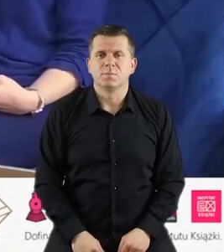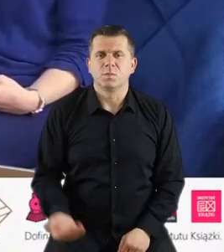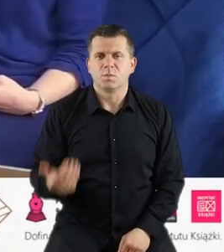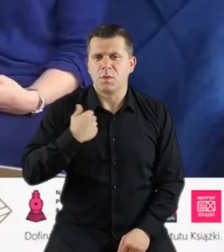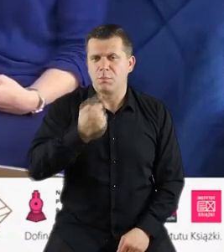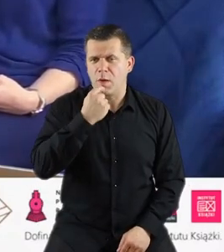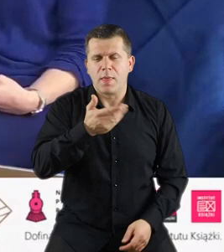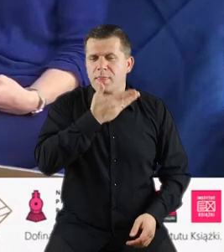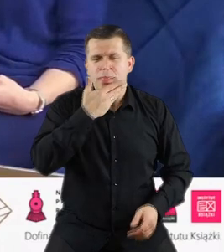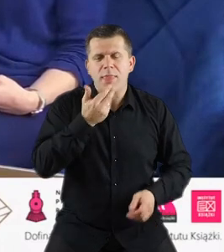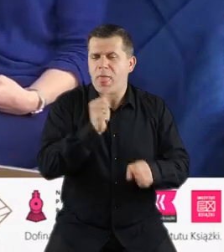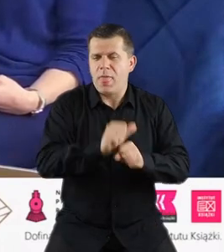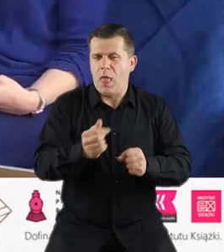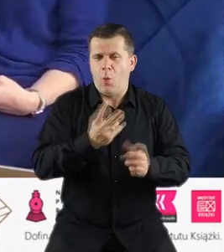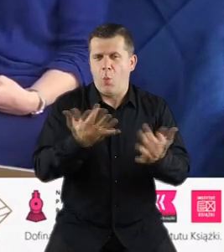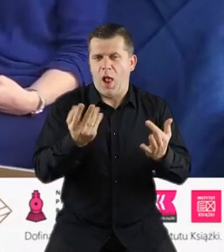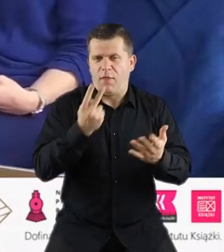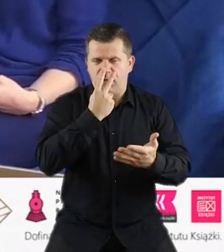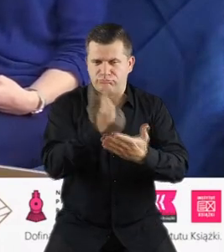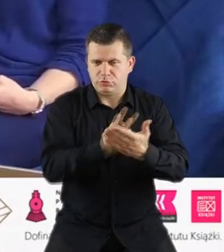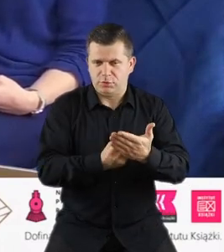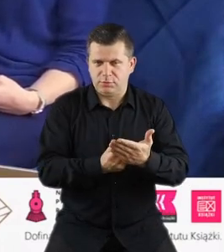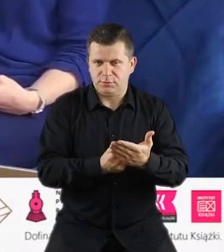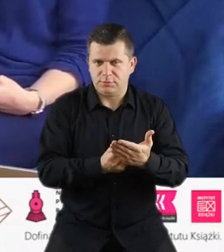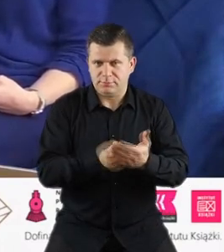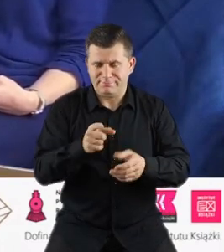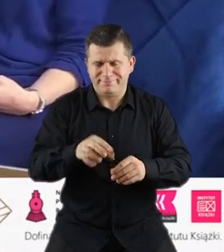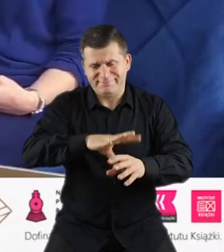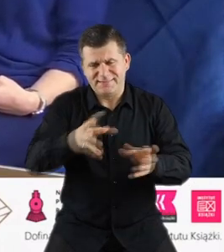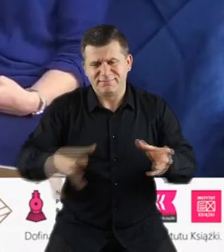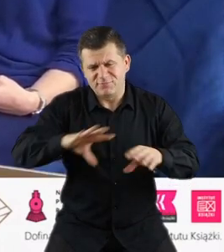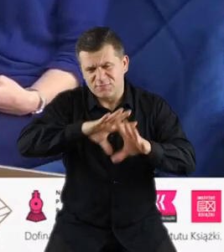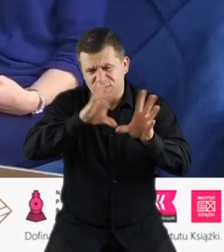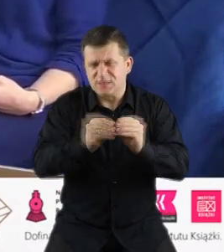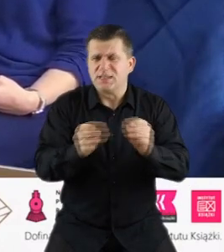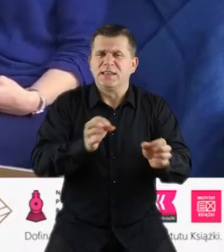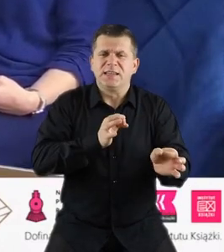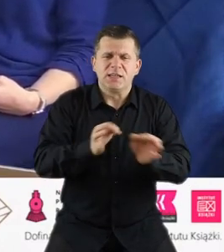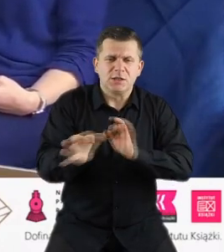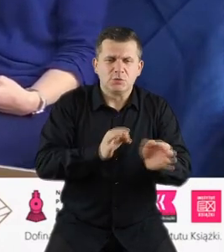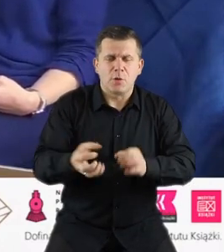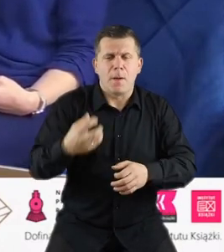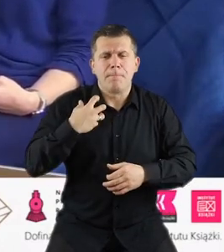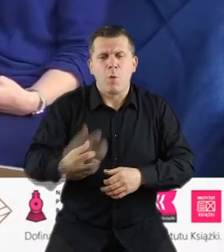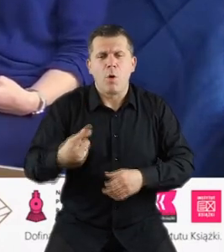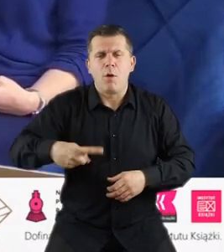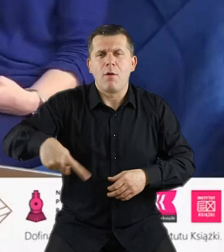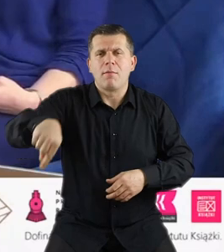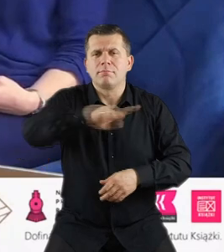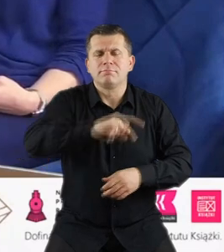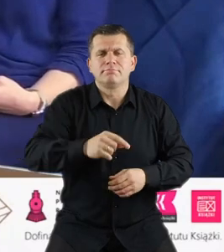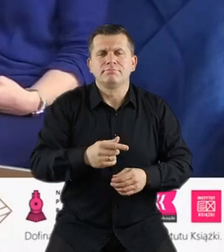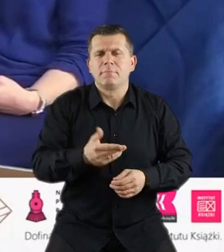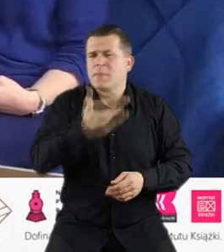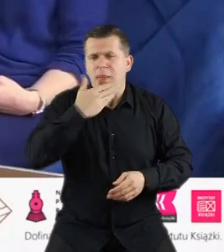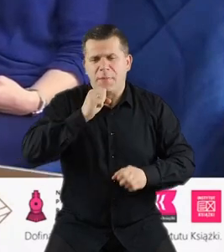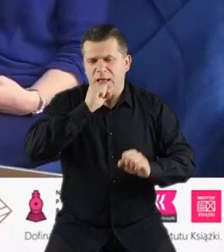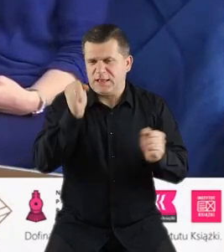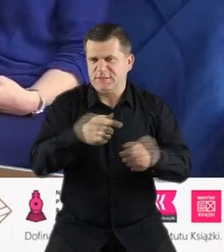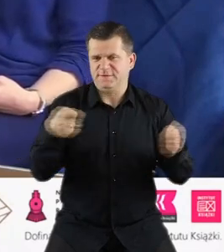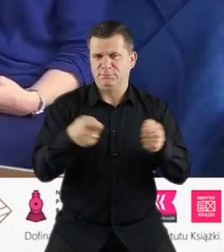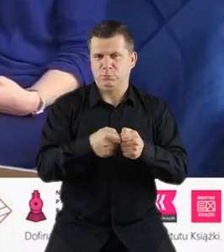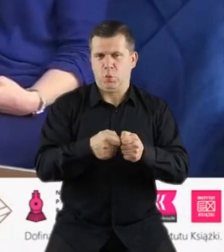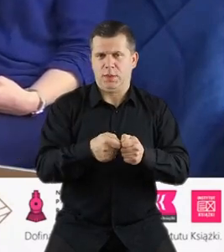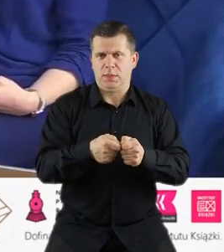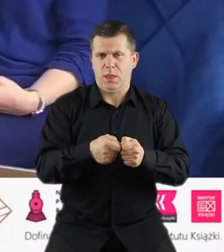Tak jak powiedziałam, nie czyta się łatwo i też zebrane historie i zebrani bohaterowie wydają się ze sobą nie mieć nic wspólnego, prawda?